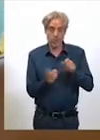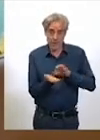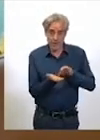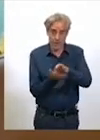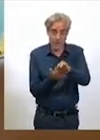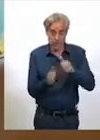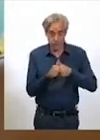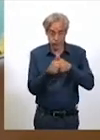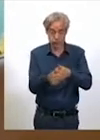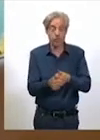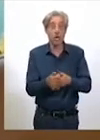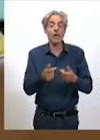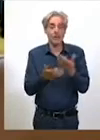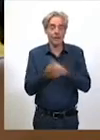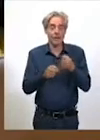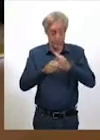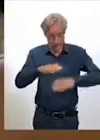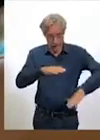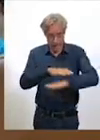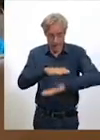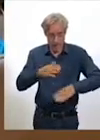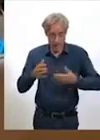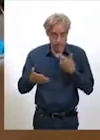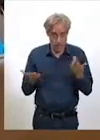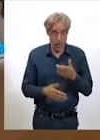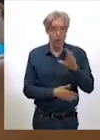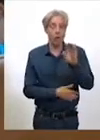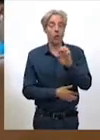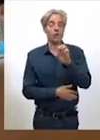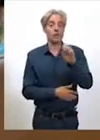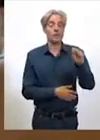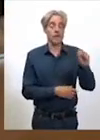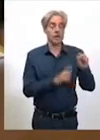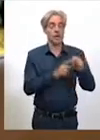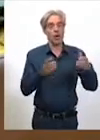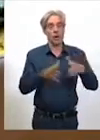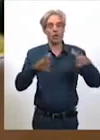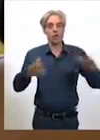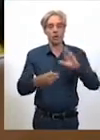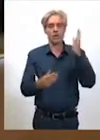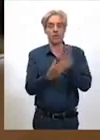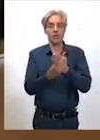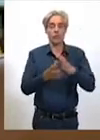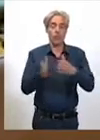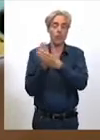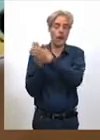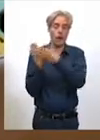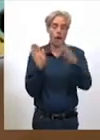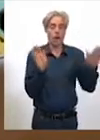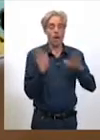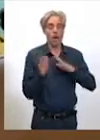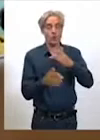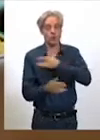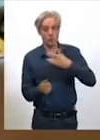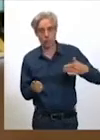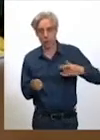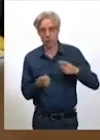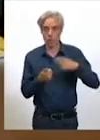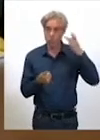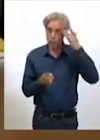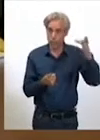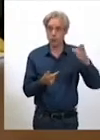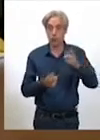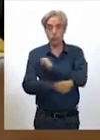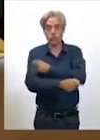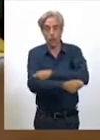et ainsi poser des bases, considérant que l'ESS est un champ d'intervention extrêmement transversal, puisqu'on va avoir de la santé, on va avoir de la culture, on va avoir du